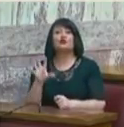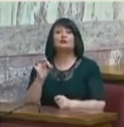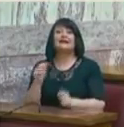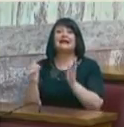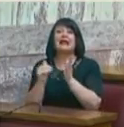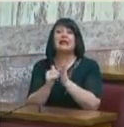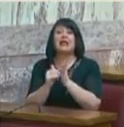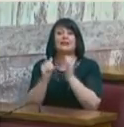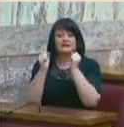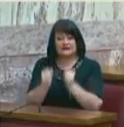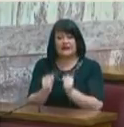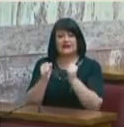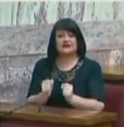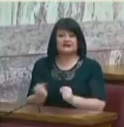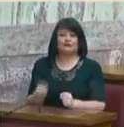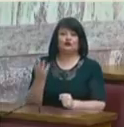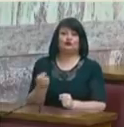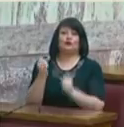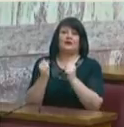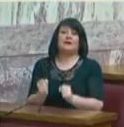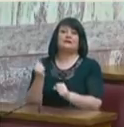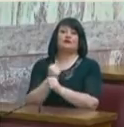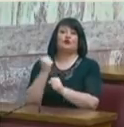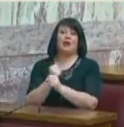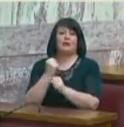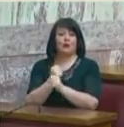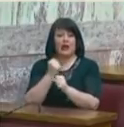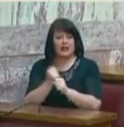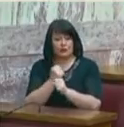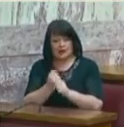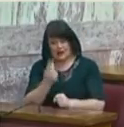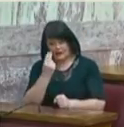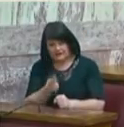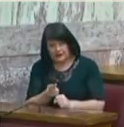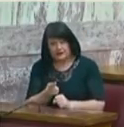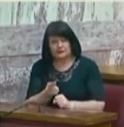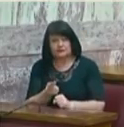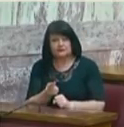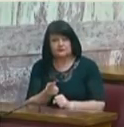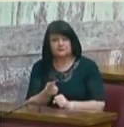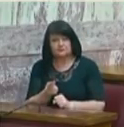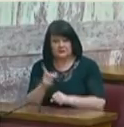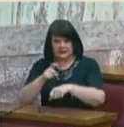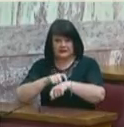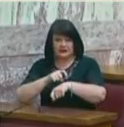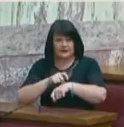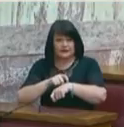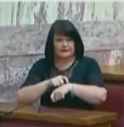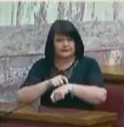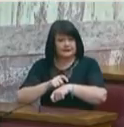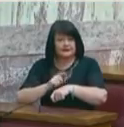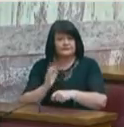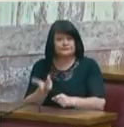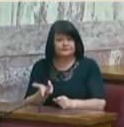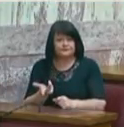350.000 νέες θέσεις, νέων θέσεων εργασίας, ενώ την ίδια στιγμή